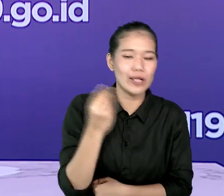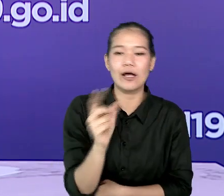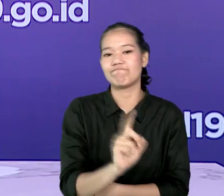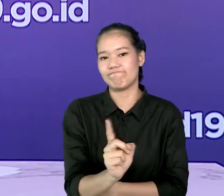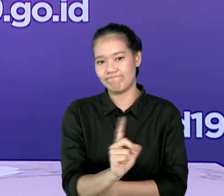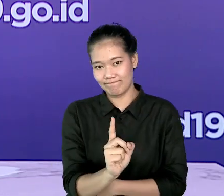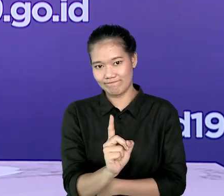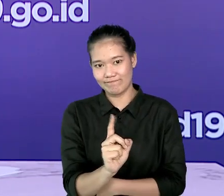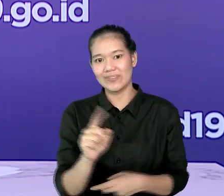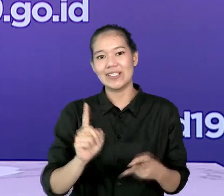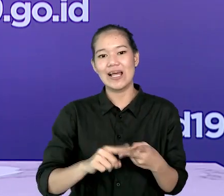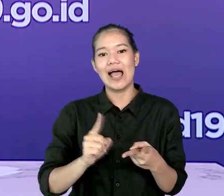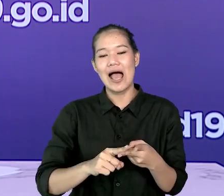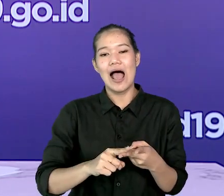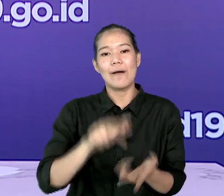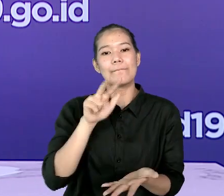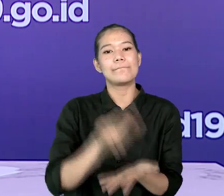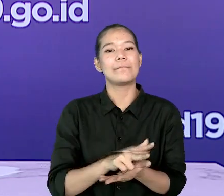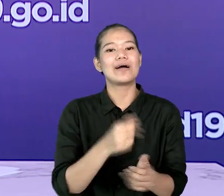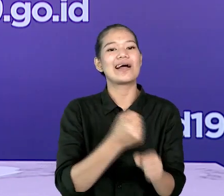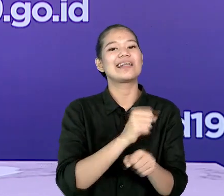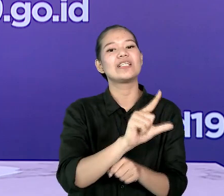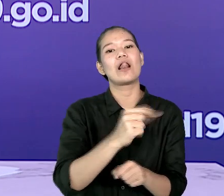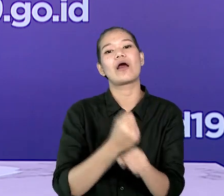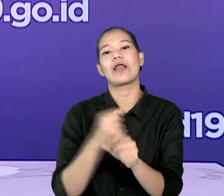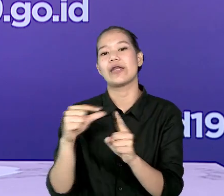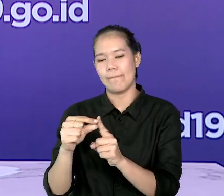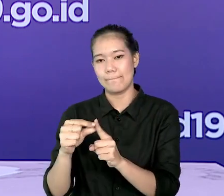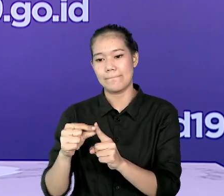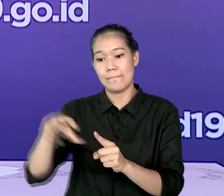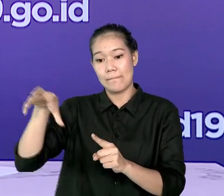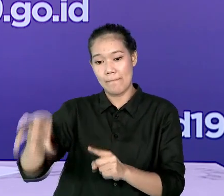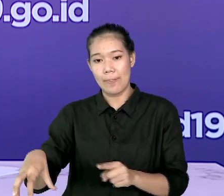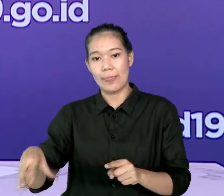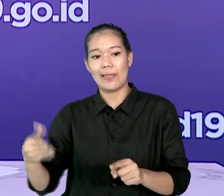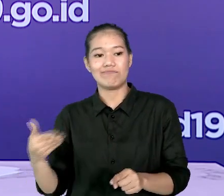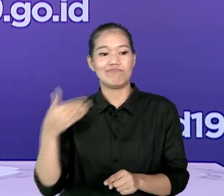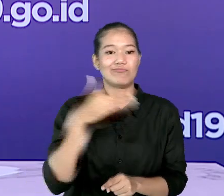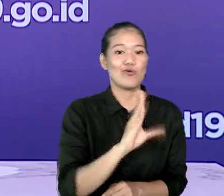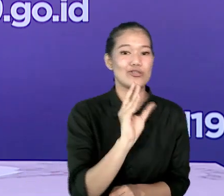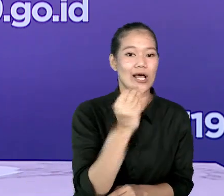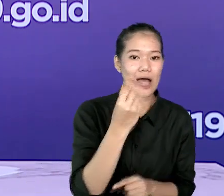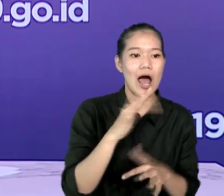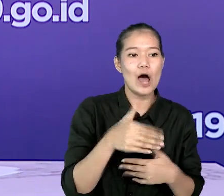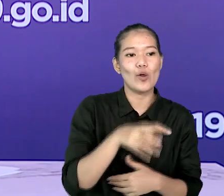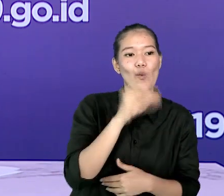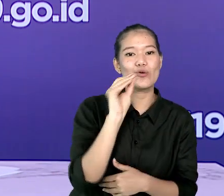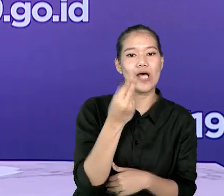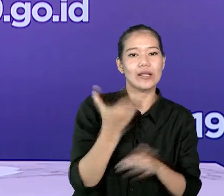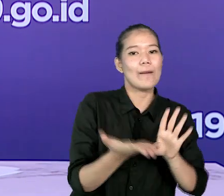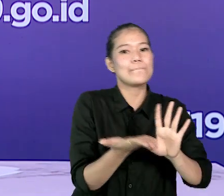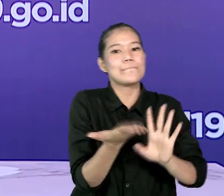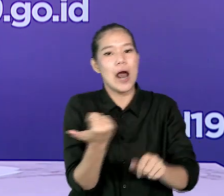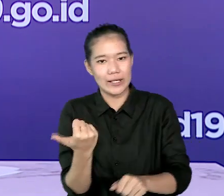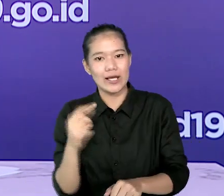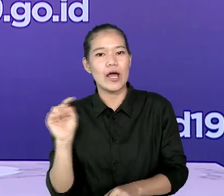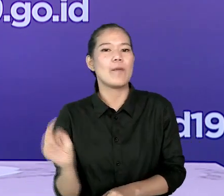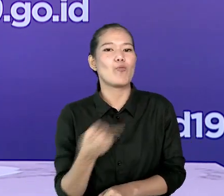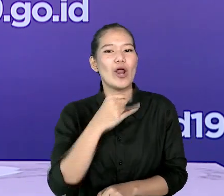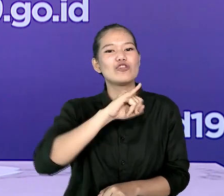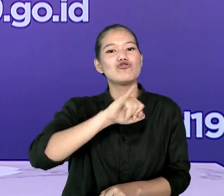serta penerapan sistem ganjil genap dari dan menuju lokasi wisata mulai hari Jumat jam